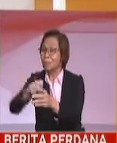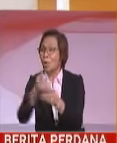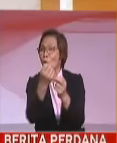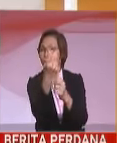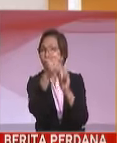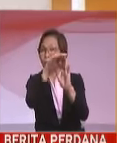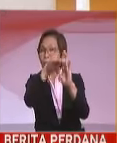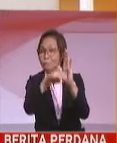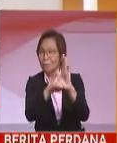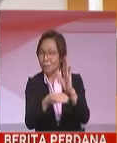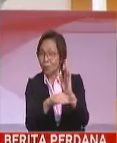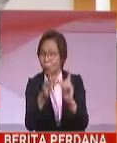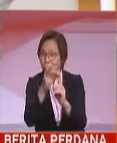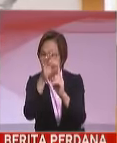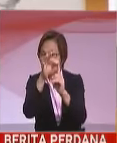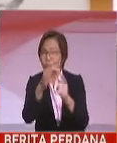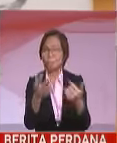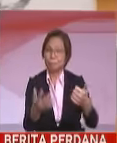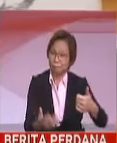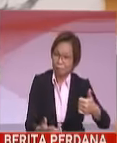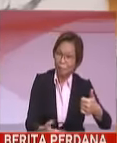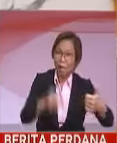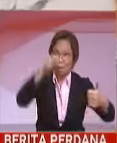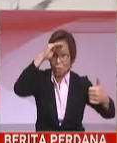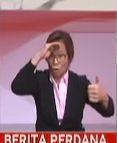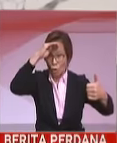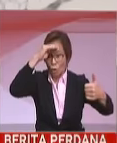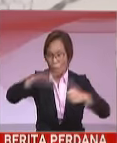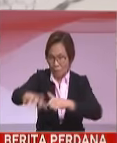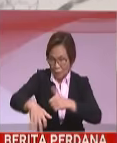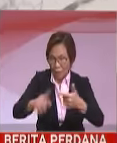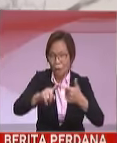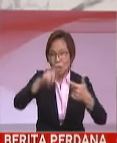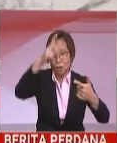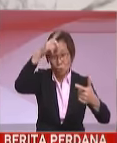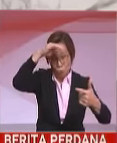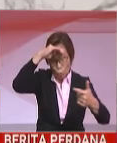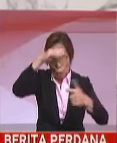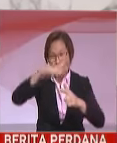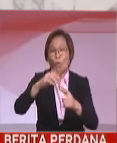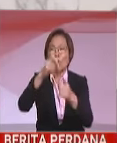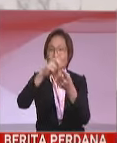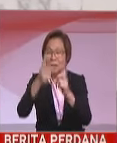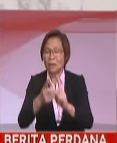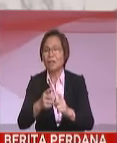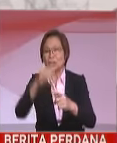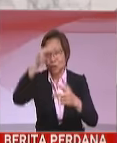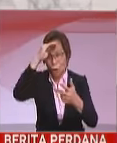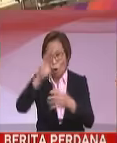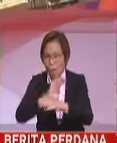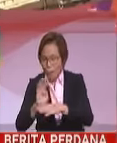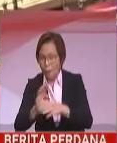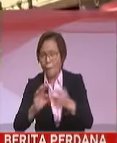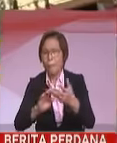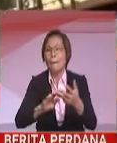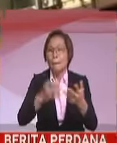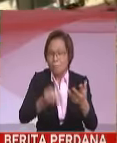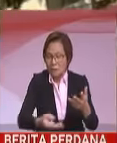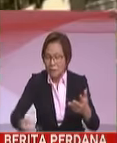12 agenda utama, iaitu Johor Tani, Johor Digital, Johor Niaga, Prasarana